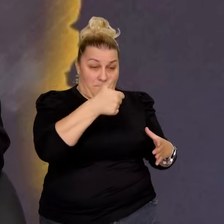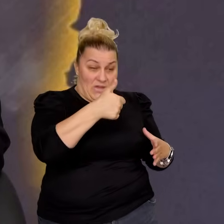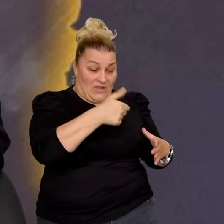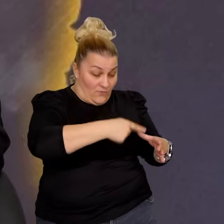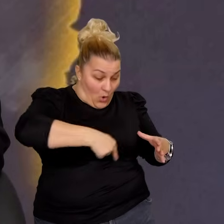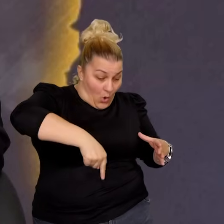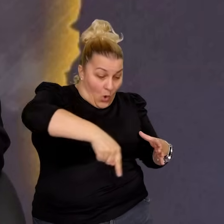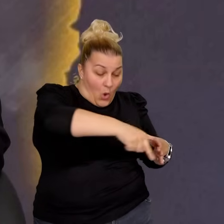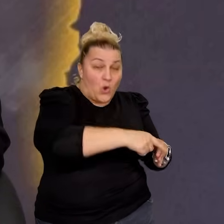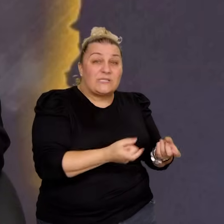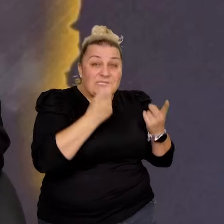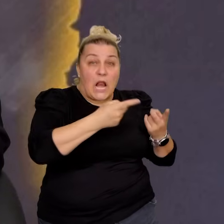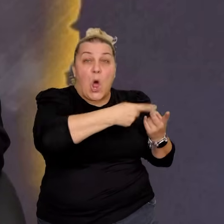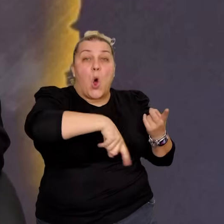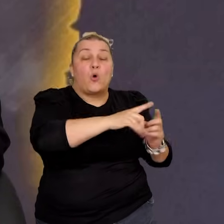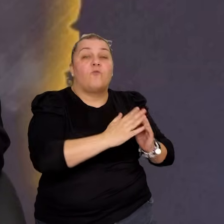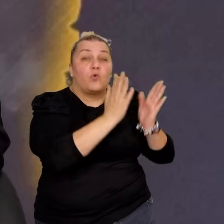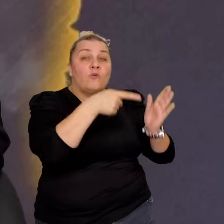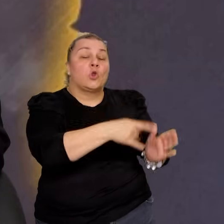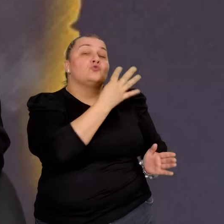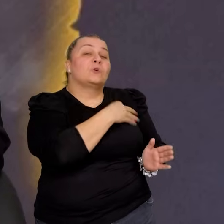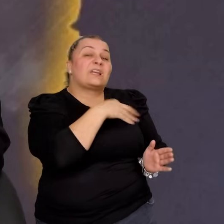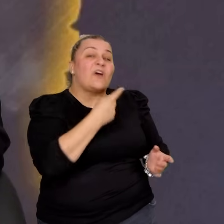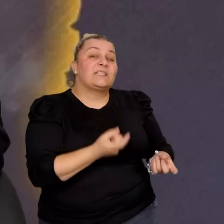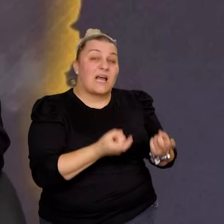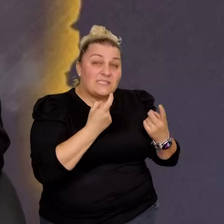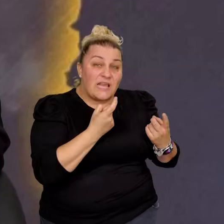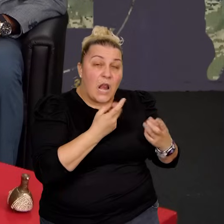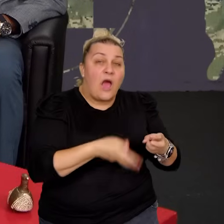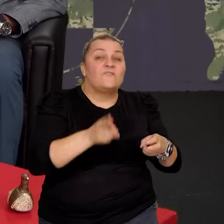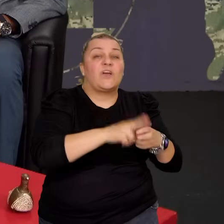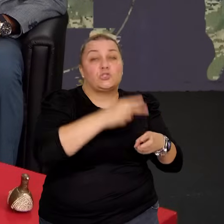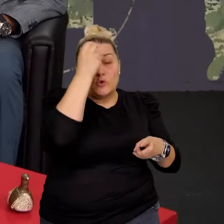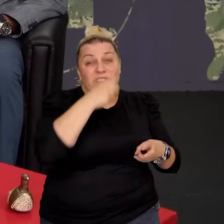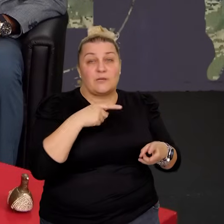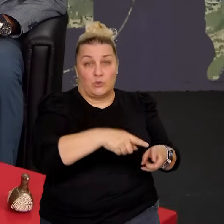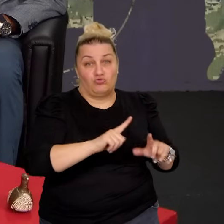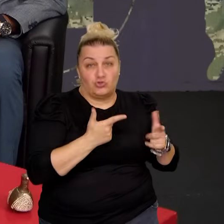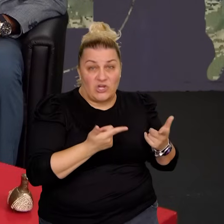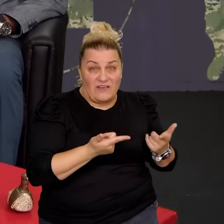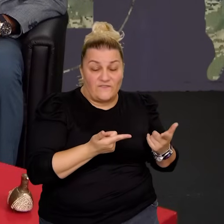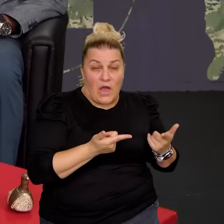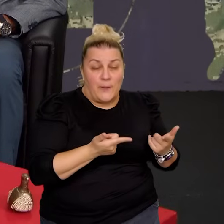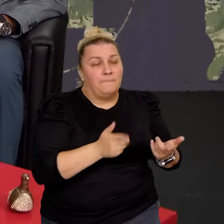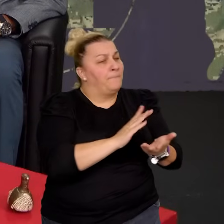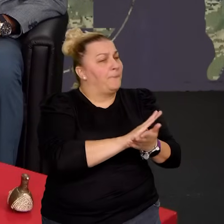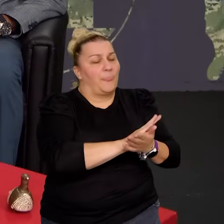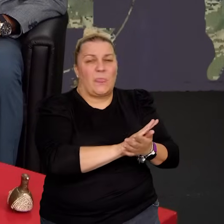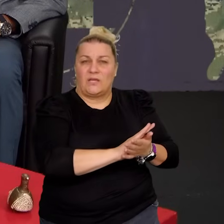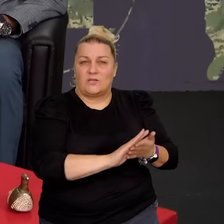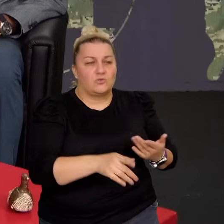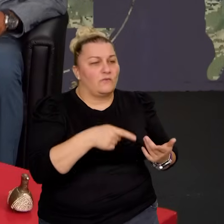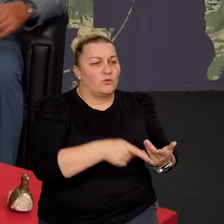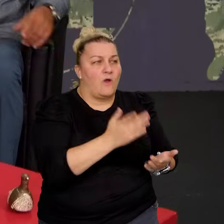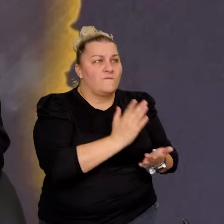oko Vukovara su hrvatska sela sa nastanjem većinskim srpskim stanovništvom, i jednostavno to je